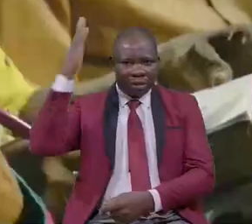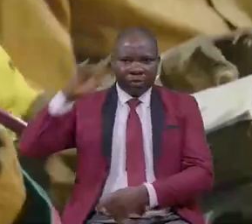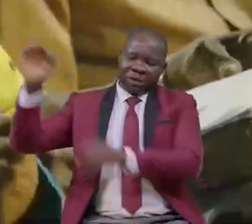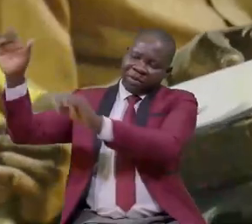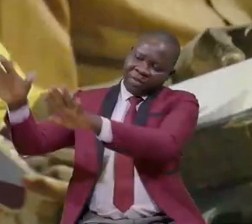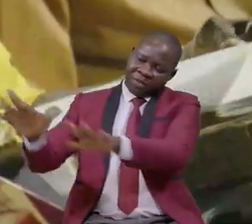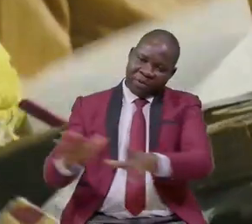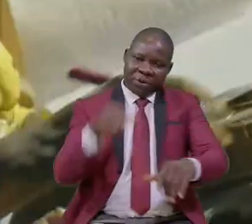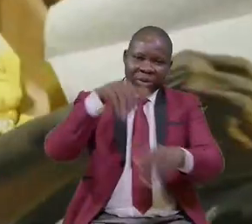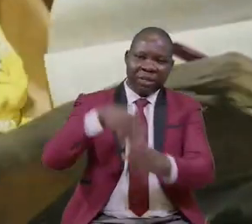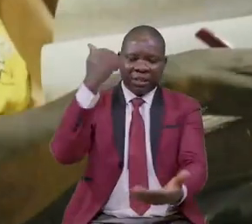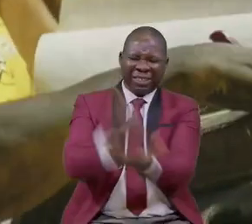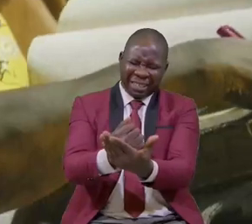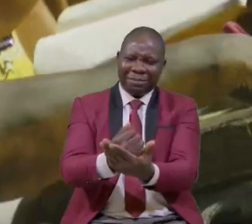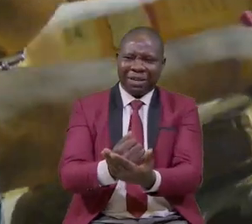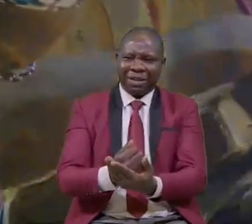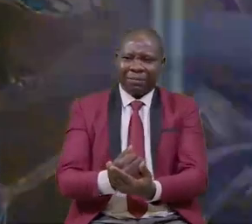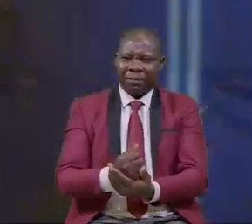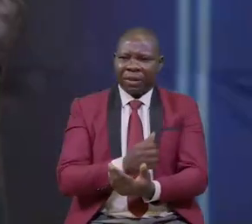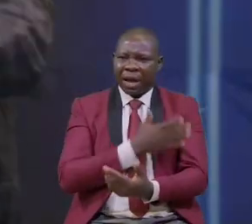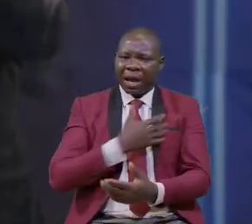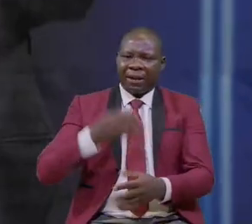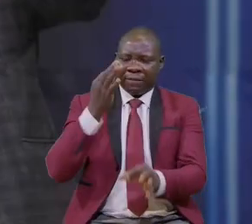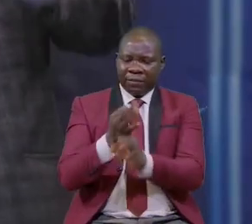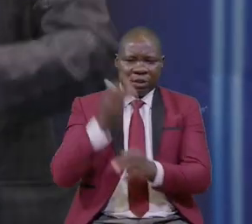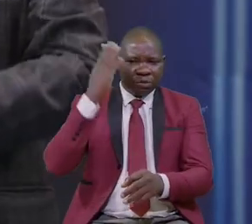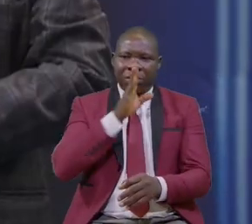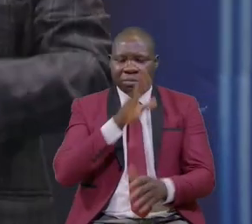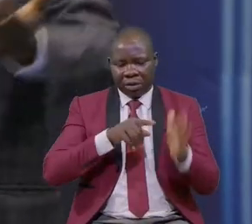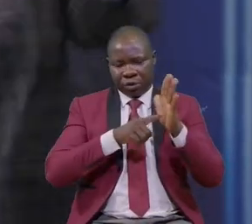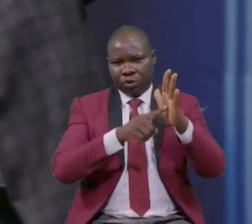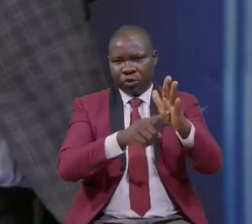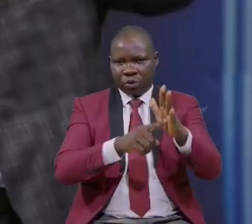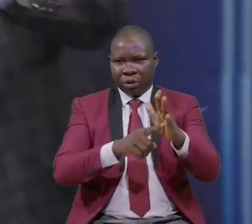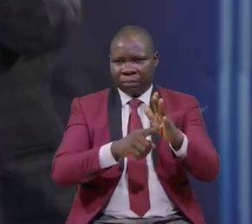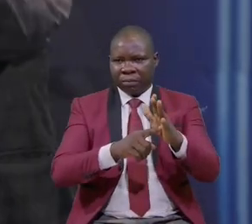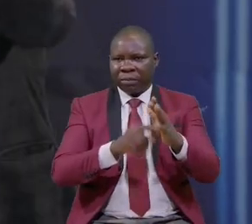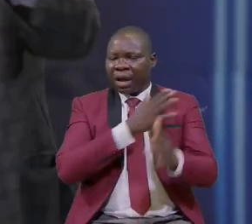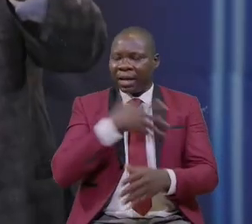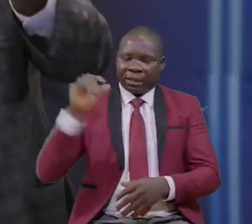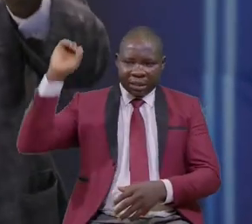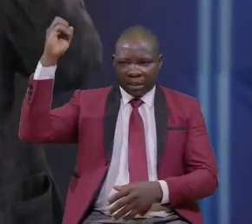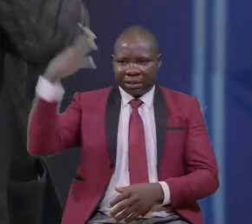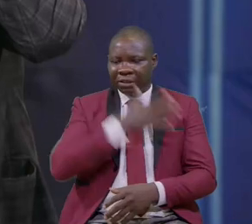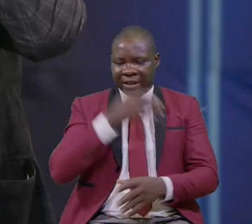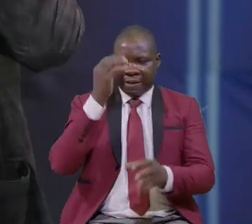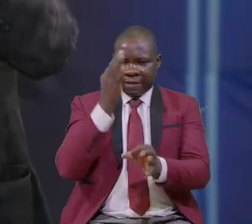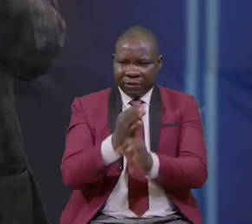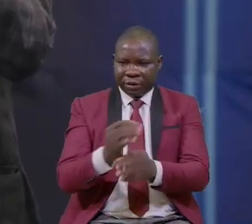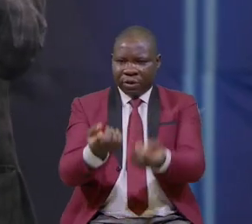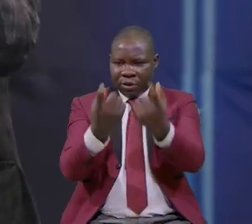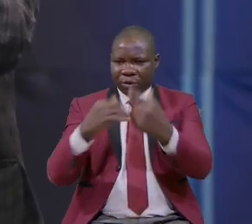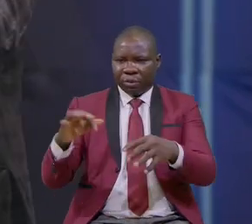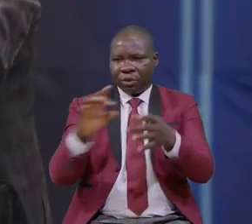non? Et la foi va aussi être exercée. Et la grâce et la foi venant